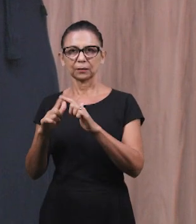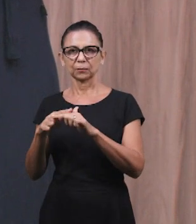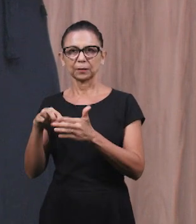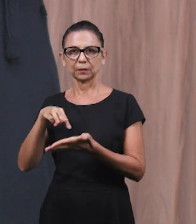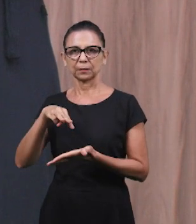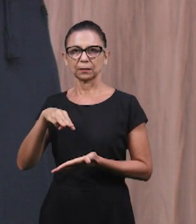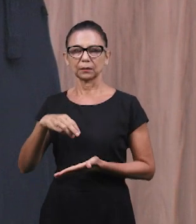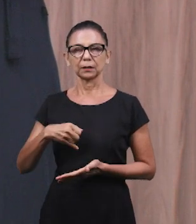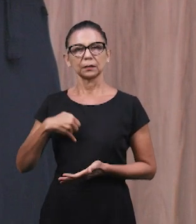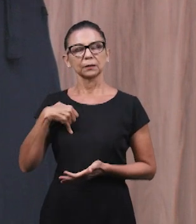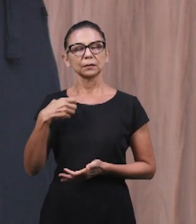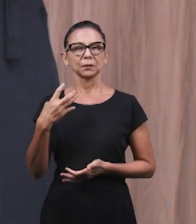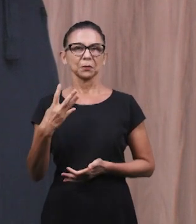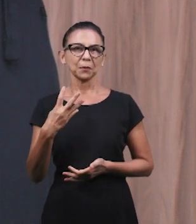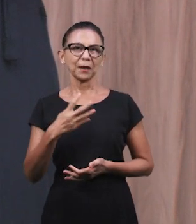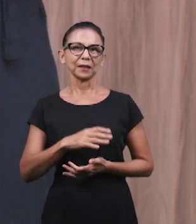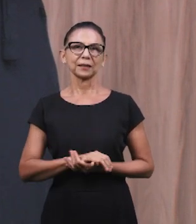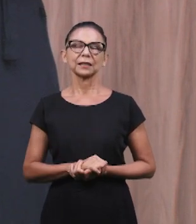4 ans d'âge.